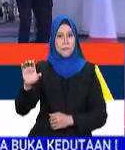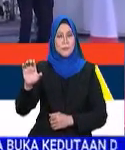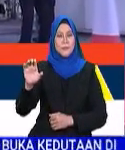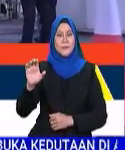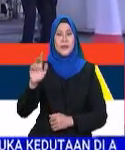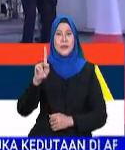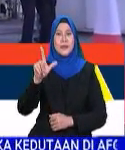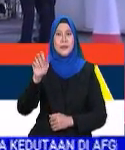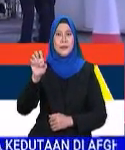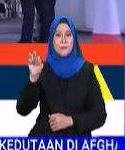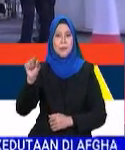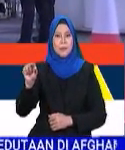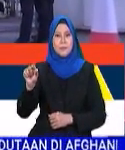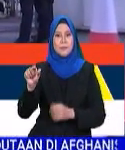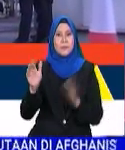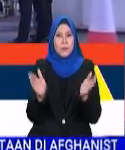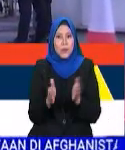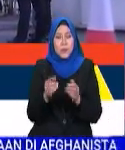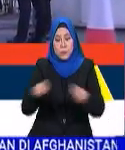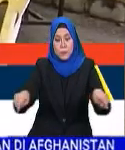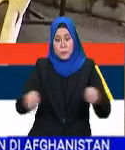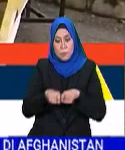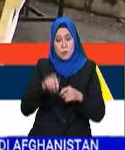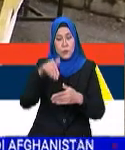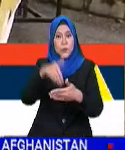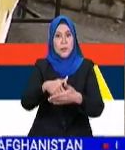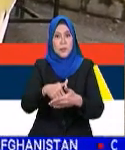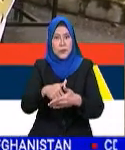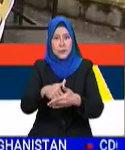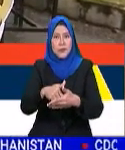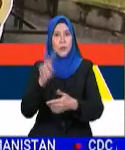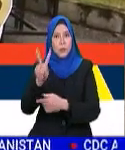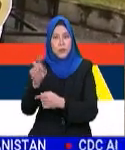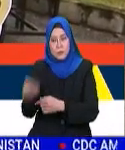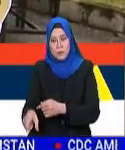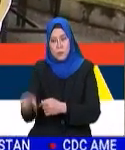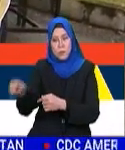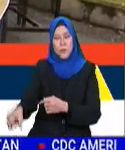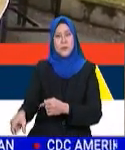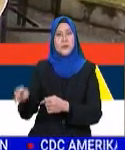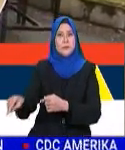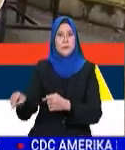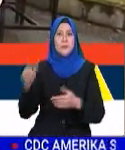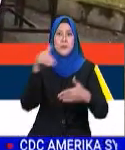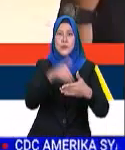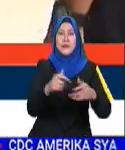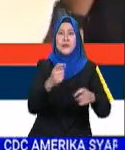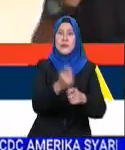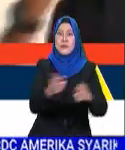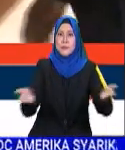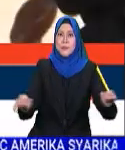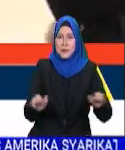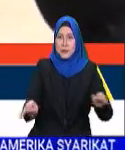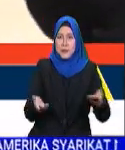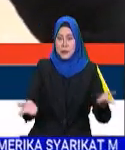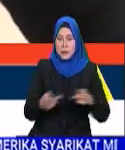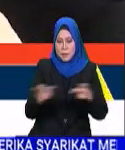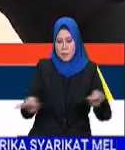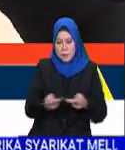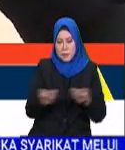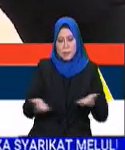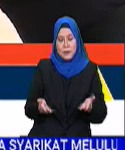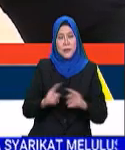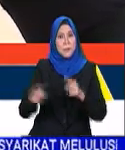Kelebang Kecil menjadi lokasi mengundi bagi dua calon bertanding yang menetap di kawasan tersebut namun bertanding di DUL